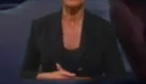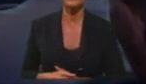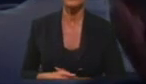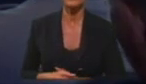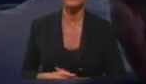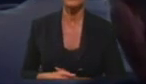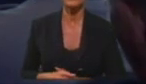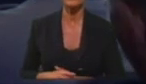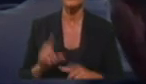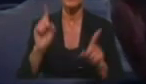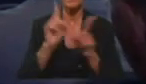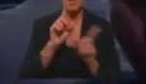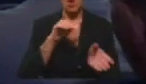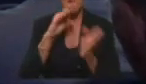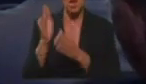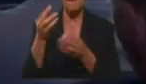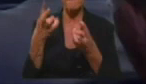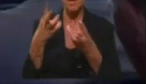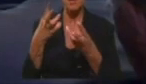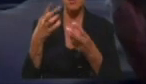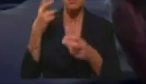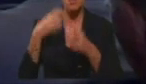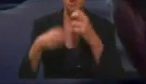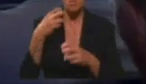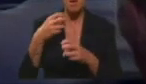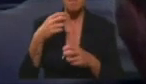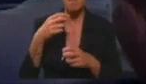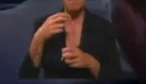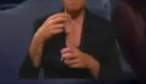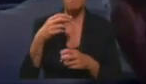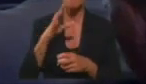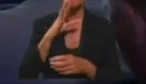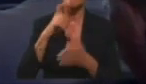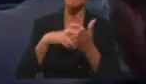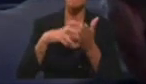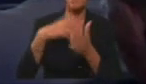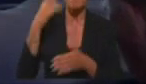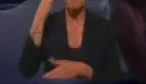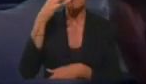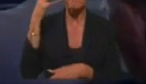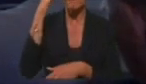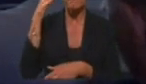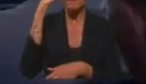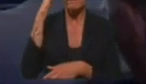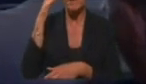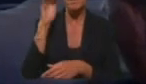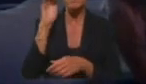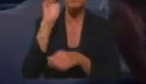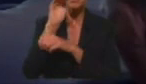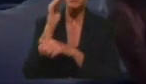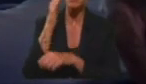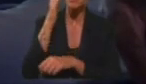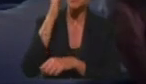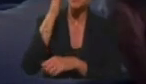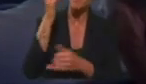No i też kolejny dosyć ważny problem to brak wizji danych cyfrowych jako takiego repozytorium, w którym można zasilić wszystkie kanały